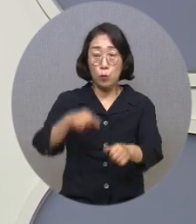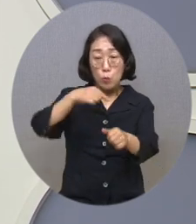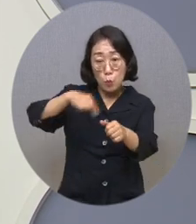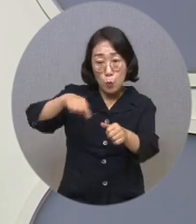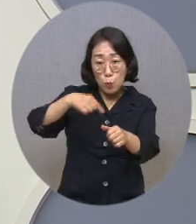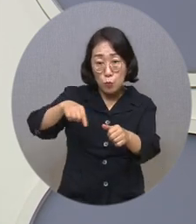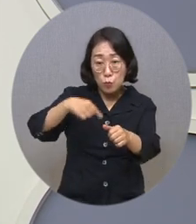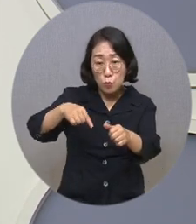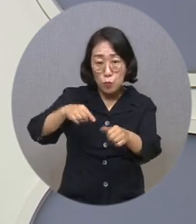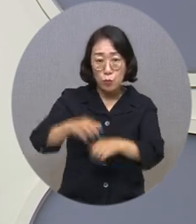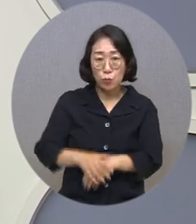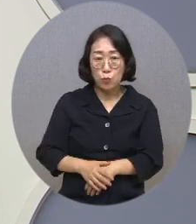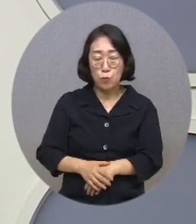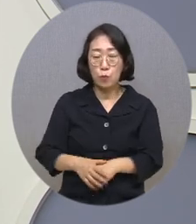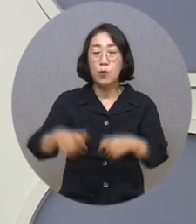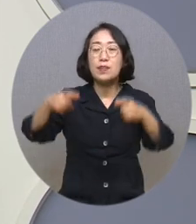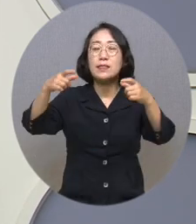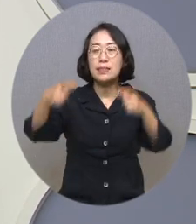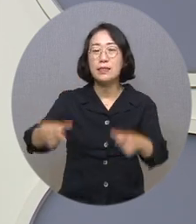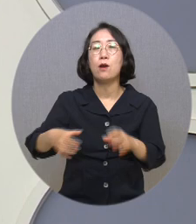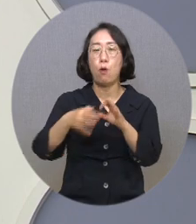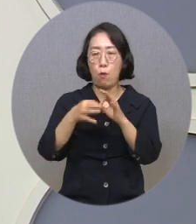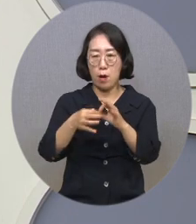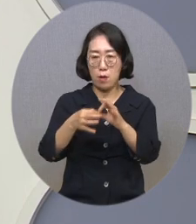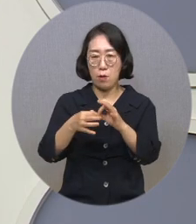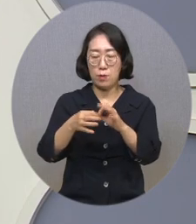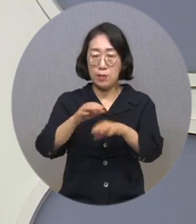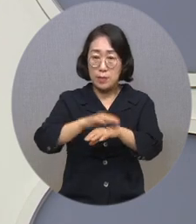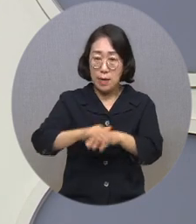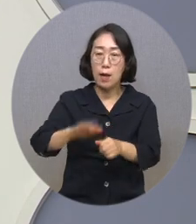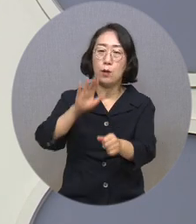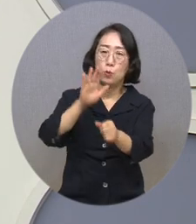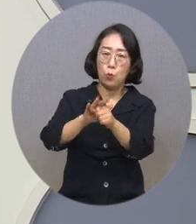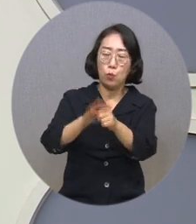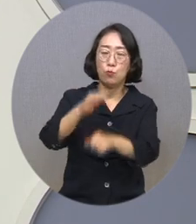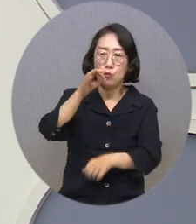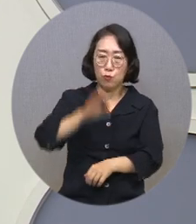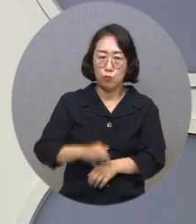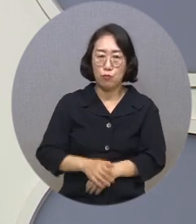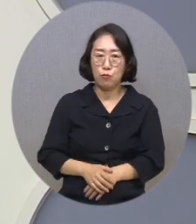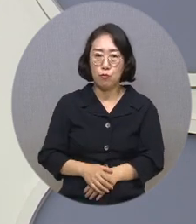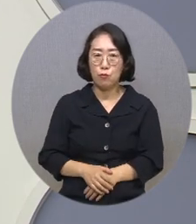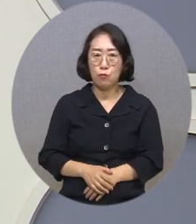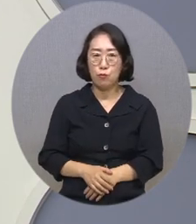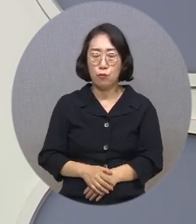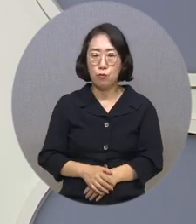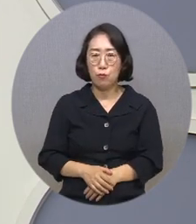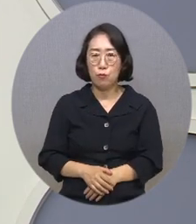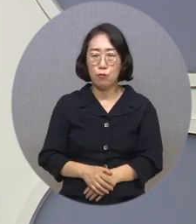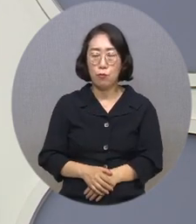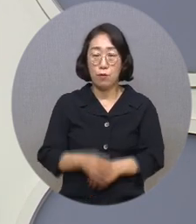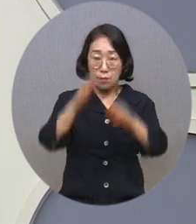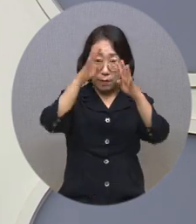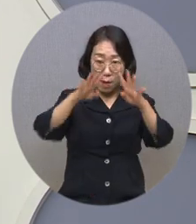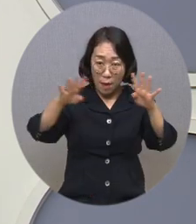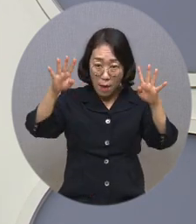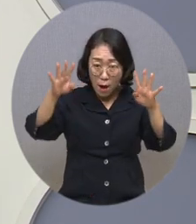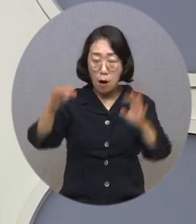인해서 지역이 한번 잘 살게 해보자. 그래서 유니버 CITY, CT,